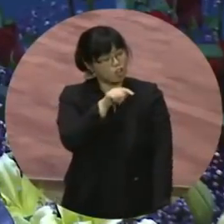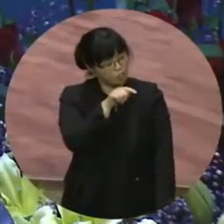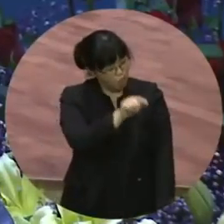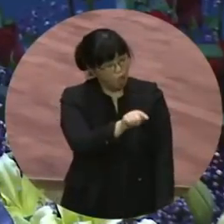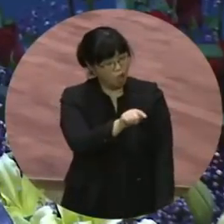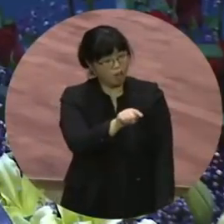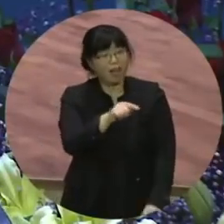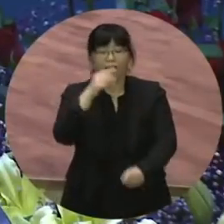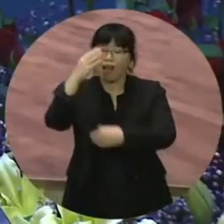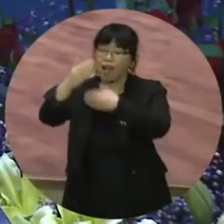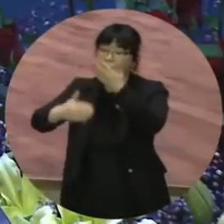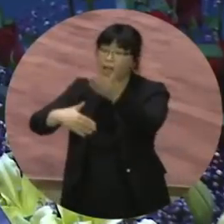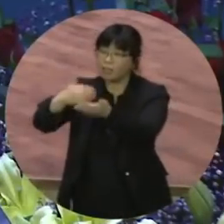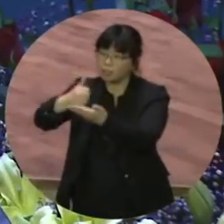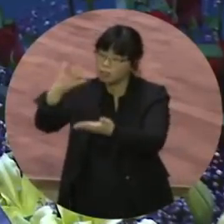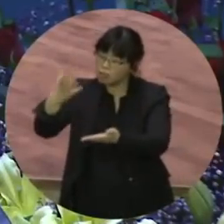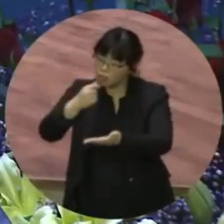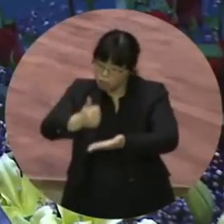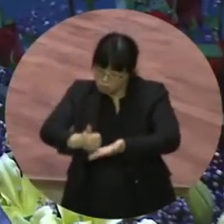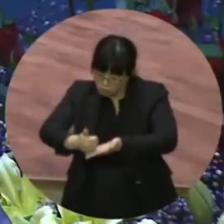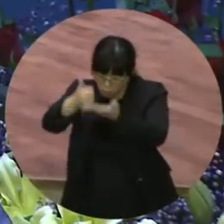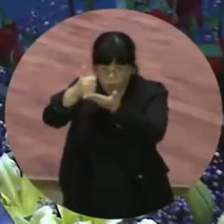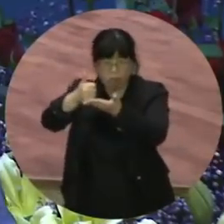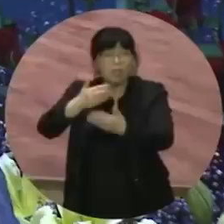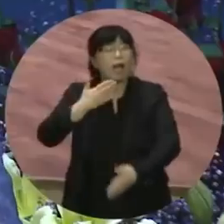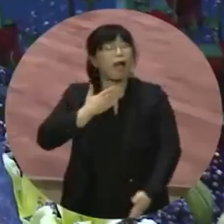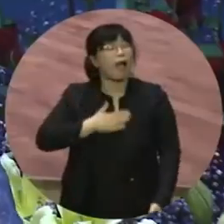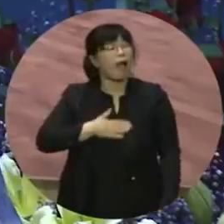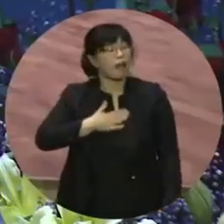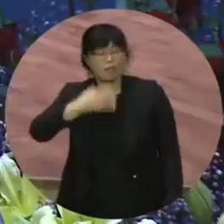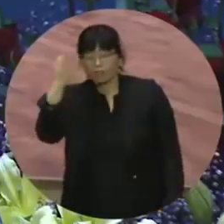줄 아노라. 이게 테스트예요.